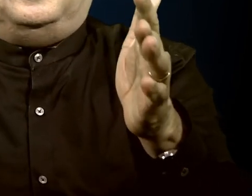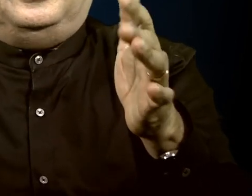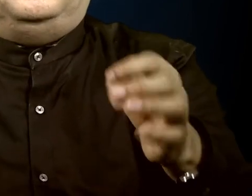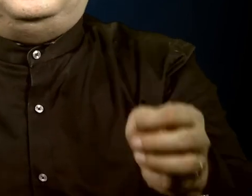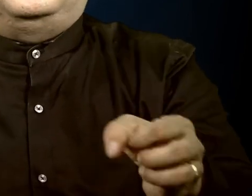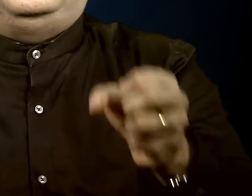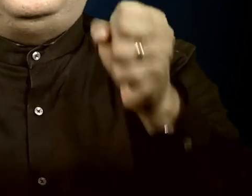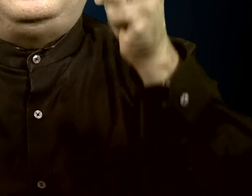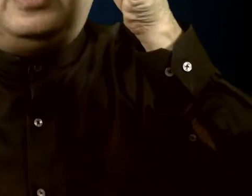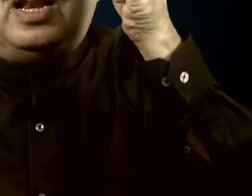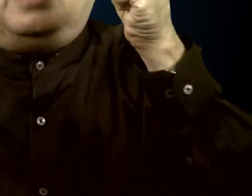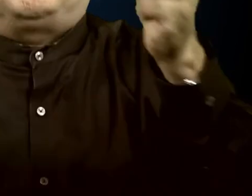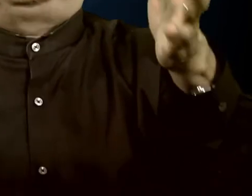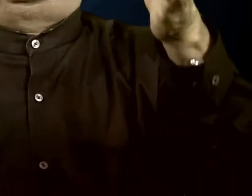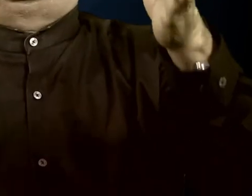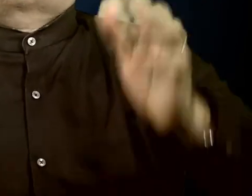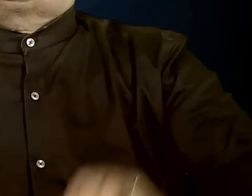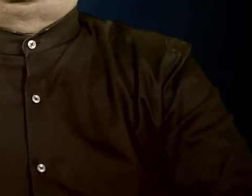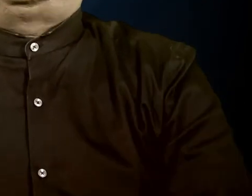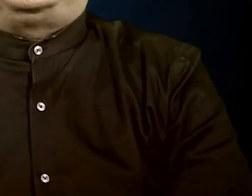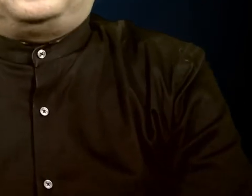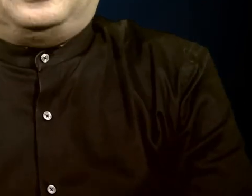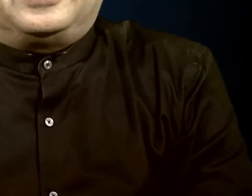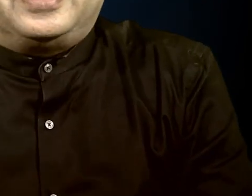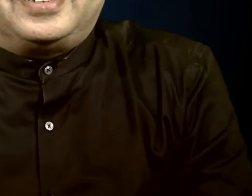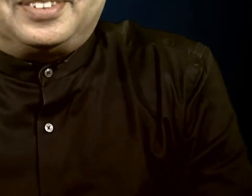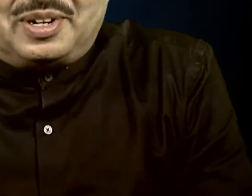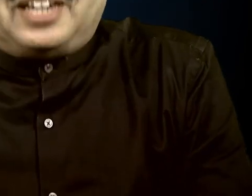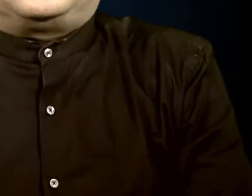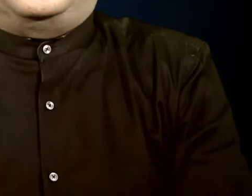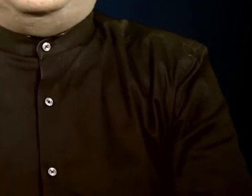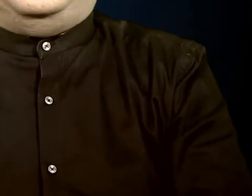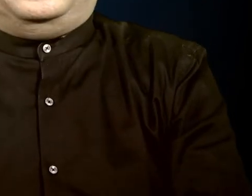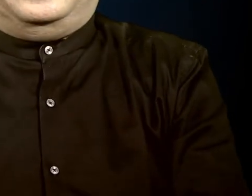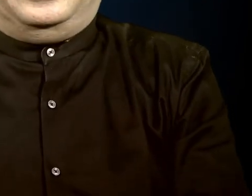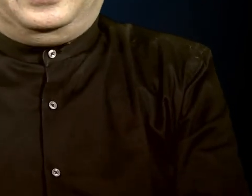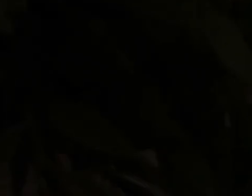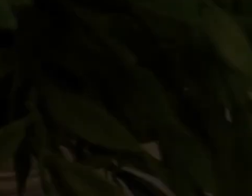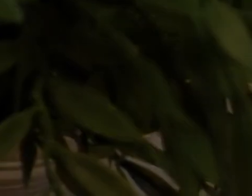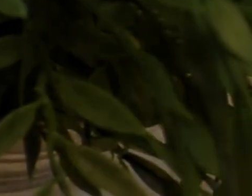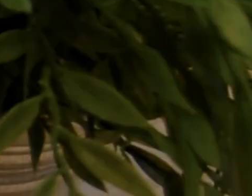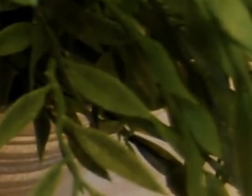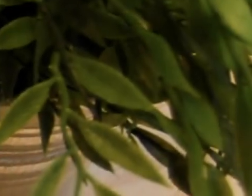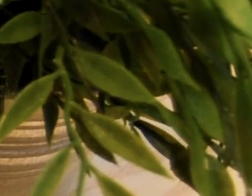കഴിഞ്ഞിരിക്കുന്നു, നിങ്ങൾ എന്നിൽ പ്രത്യാശ കണ്ടെത്തുക. പ്രൈസ് ദ ലോർഡ്.